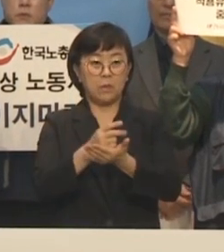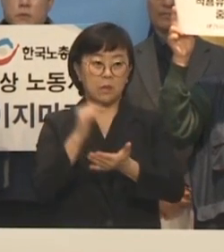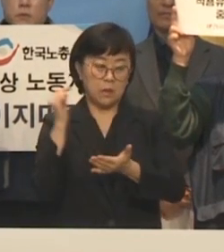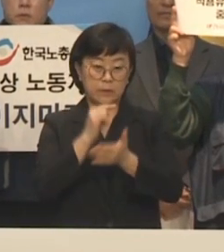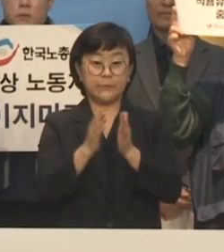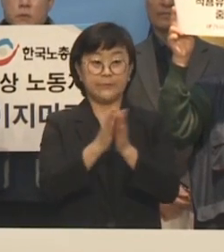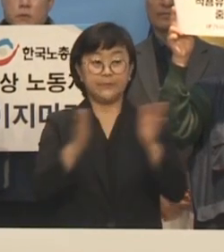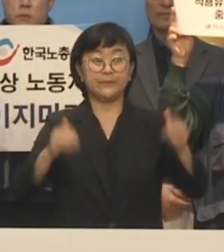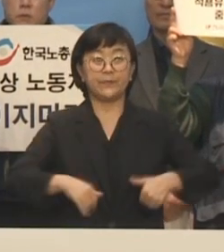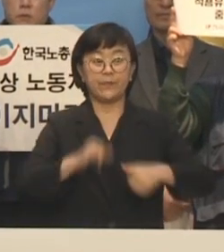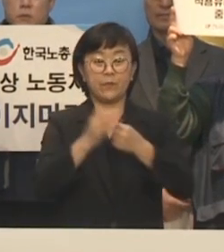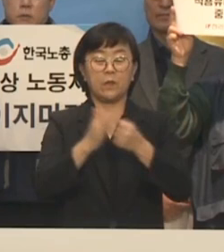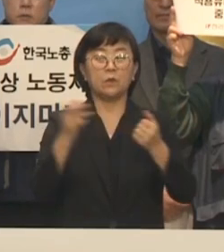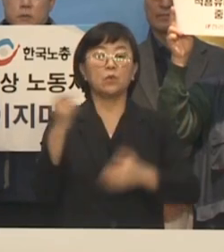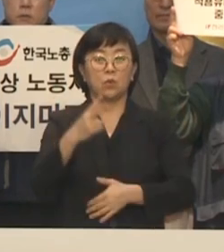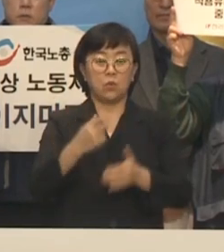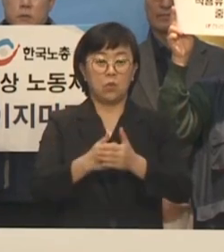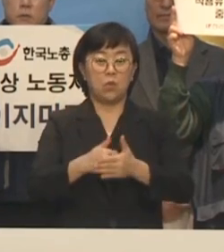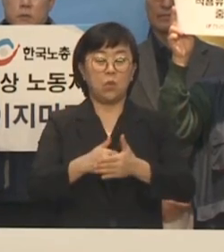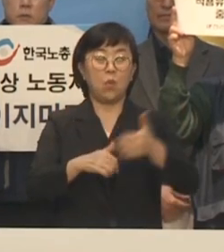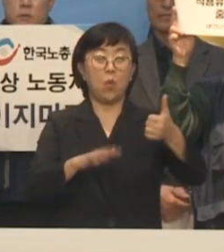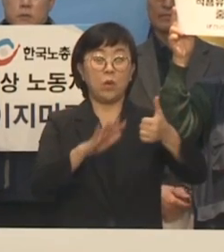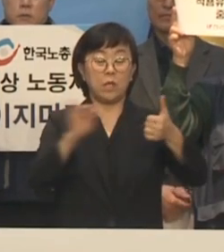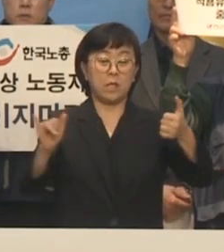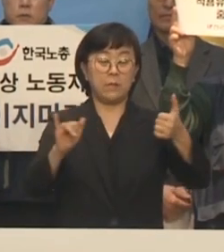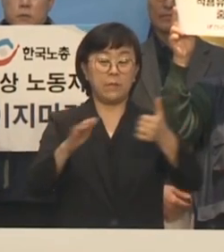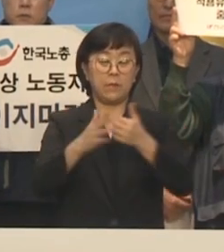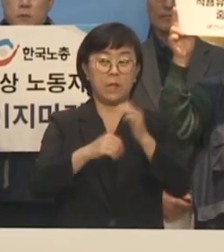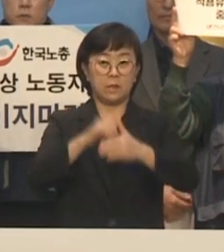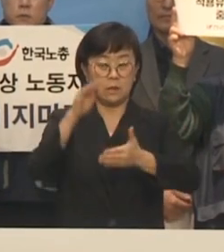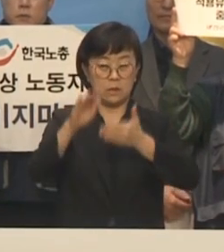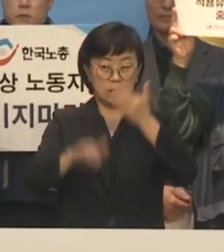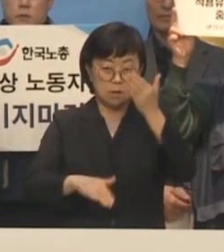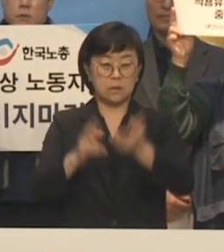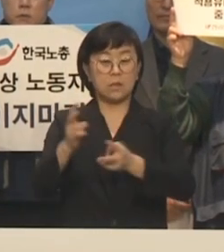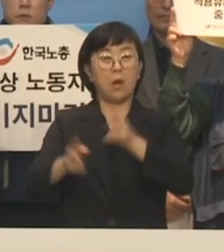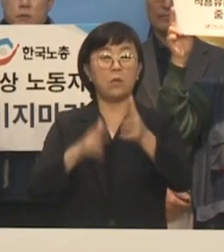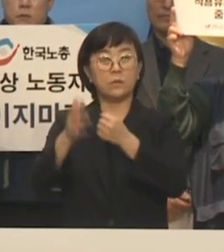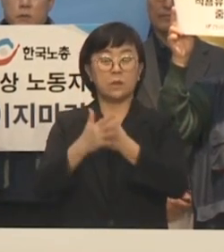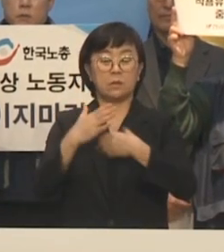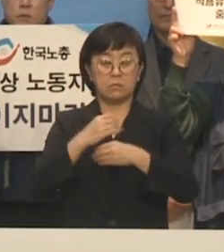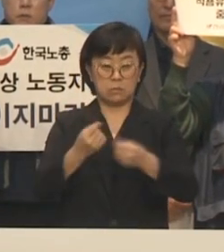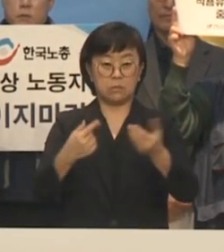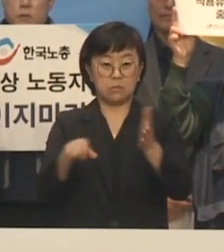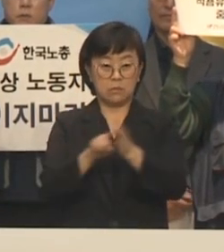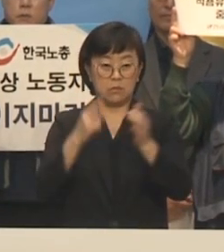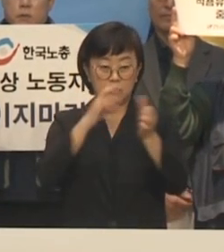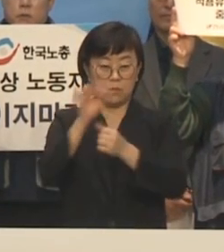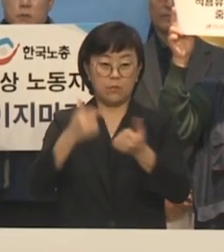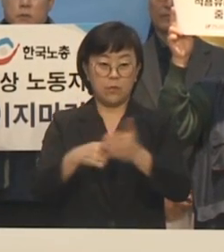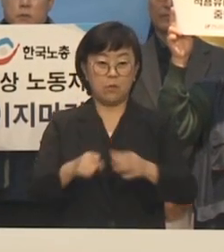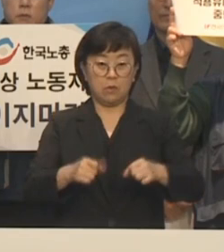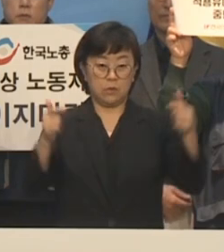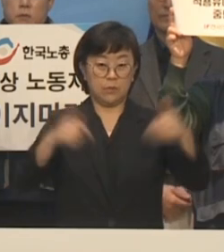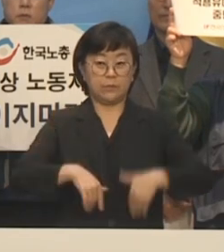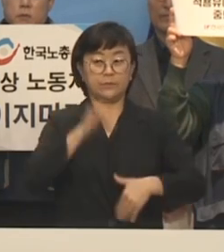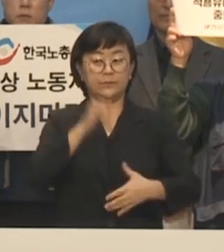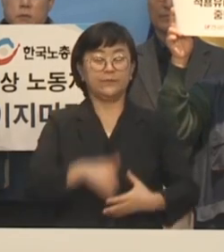시행되어야 합니다. 나아가 5인 미만 사업장 노동자들의 생명과 안전을 지키는 것으로 확대되어야